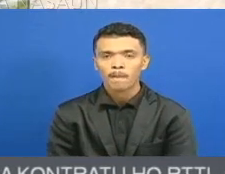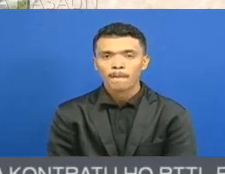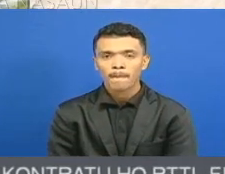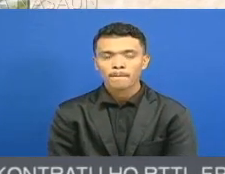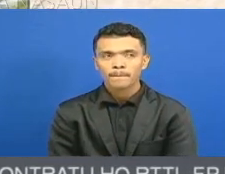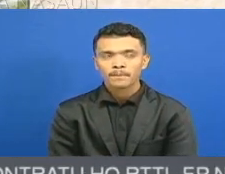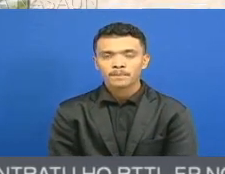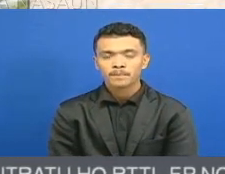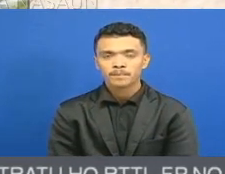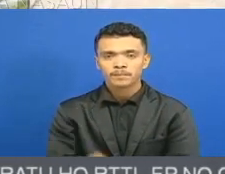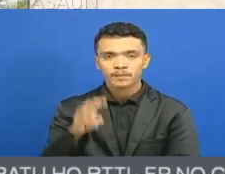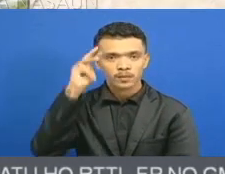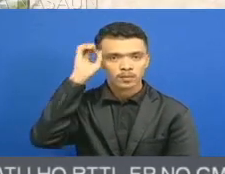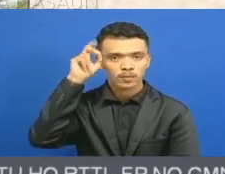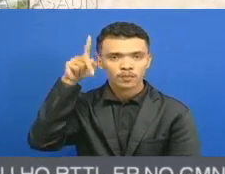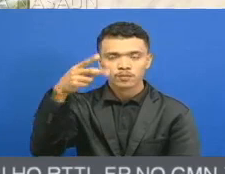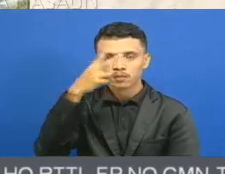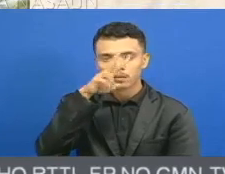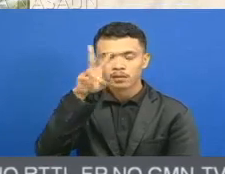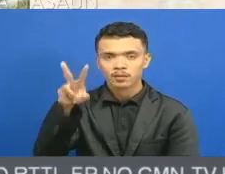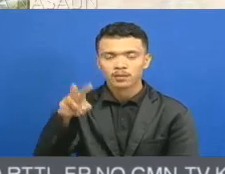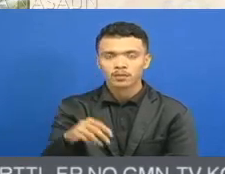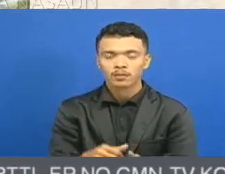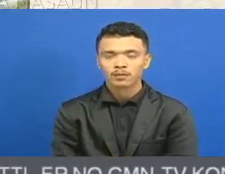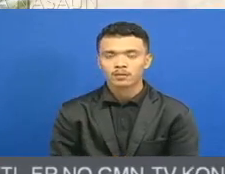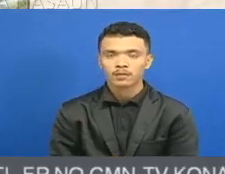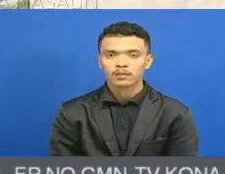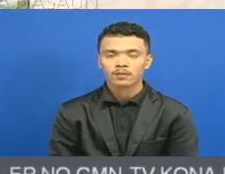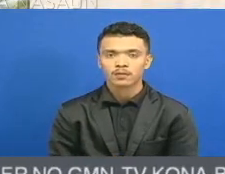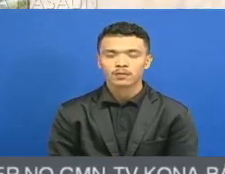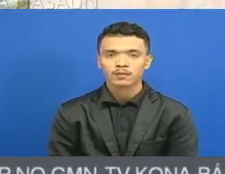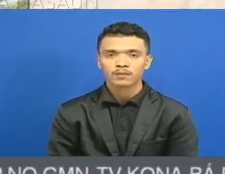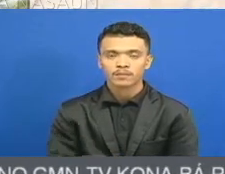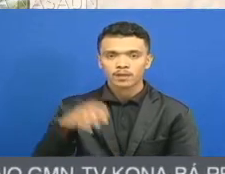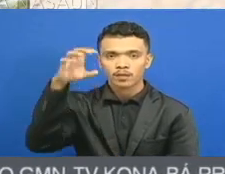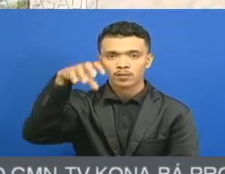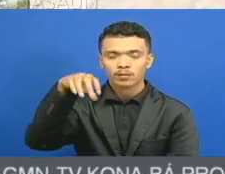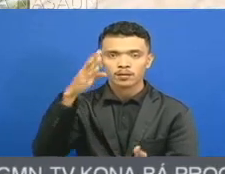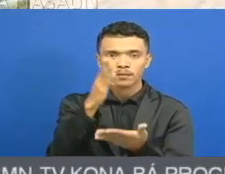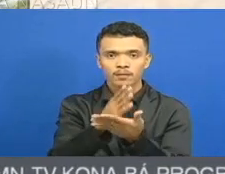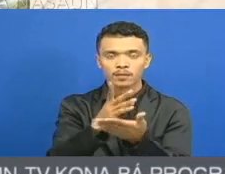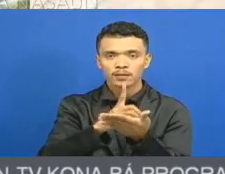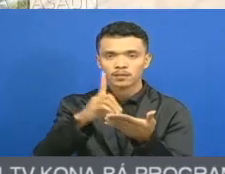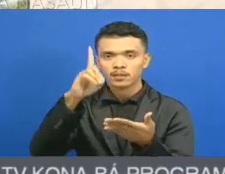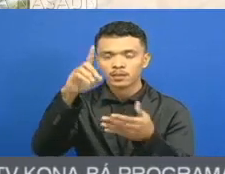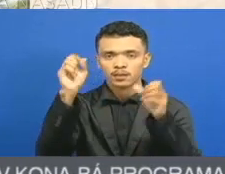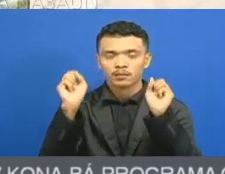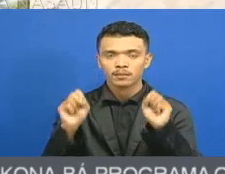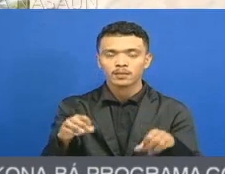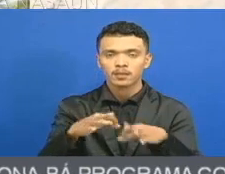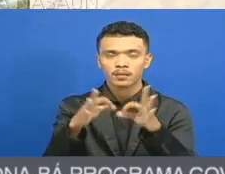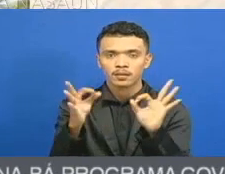wabra sos akompanya di kita bawa dua orang problem lah ya normal bebek nasa bebek udah parah semana jatah lama be dia minta nih